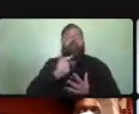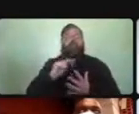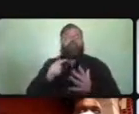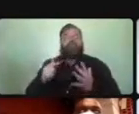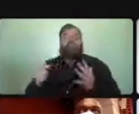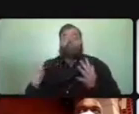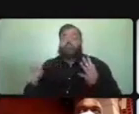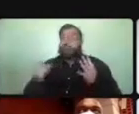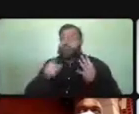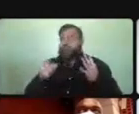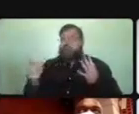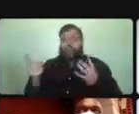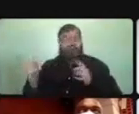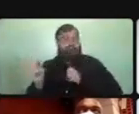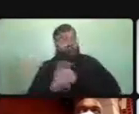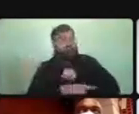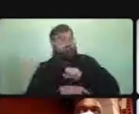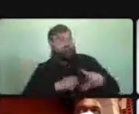sasa